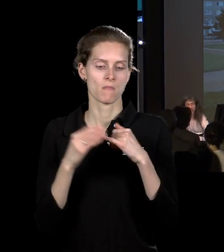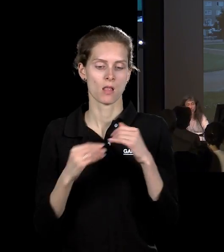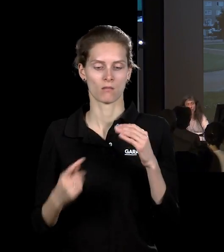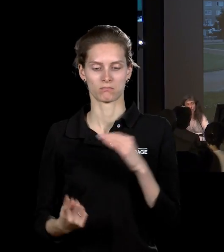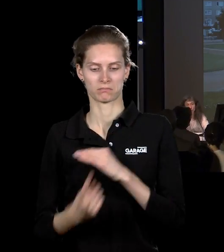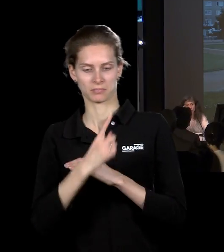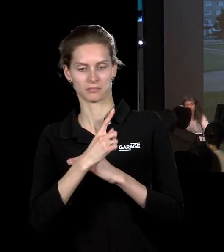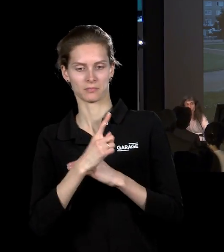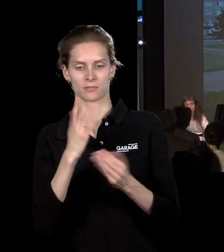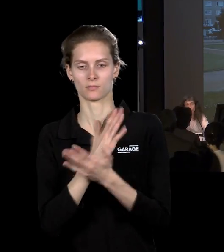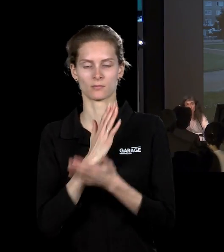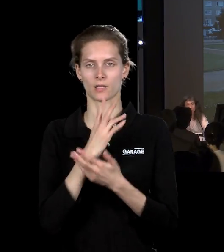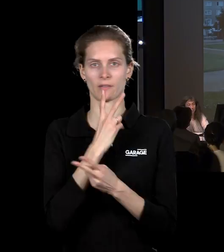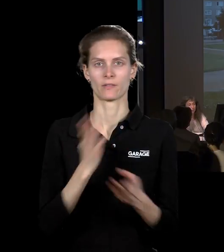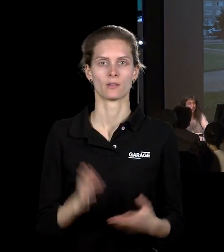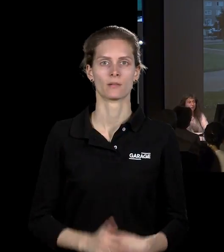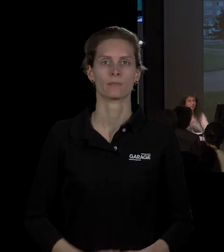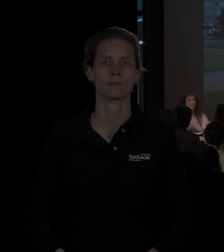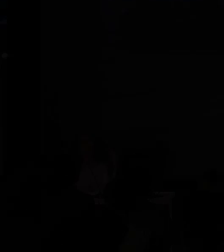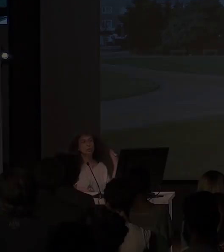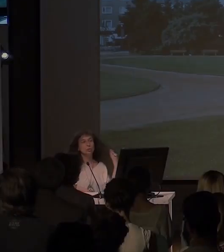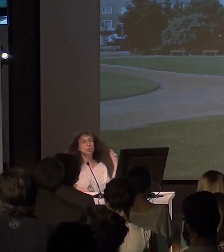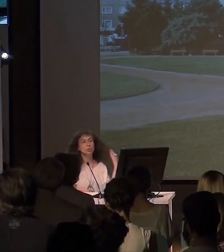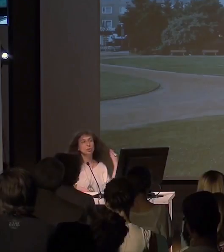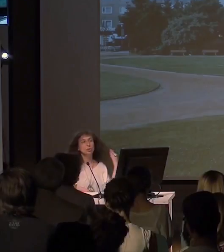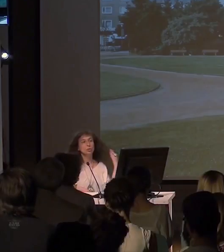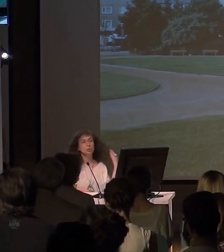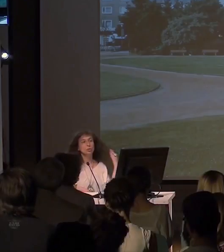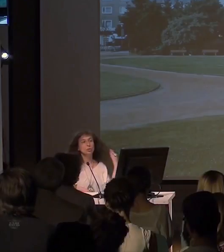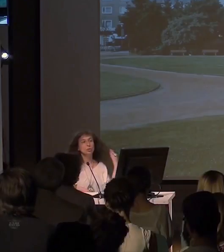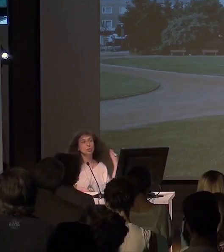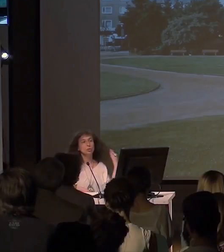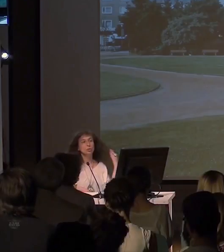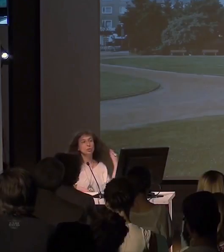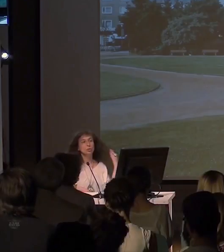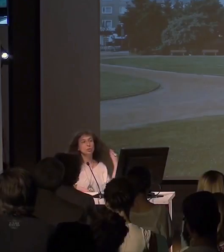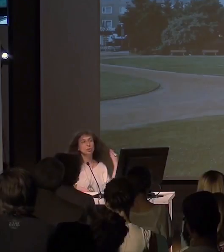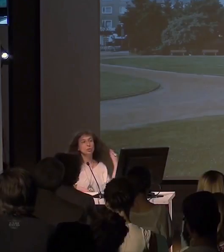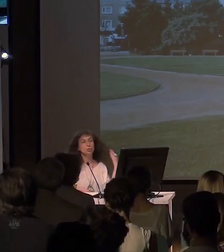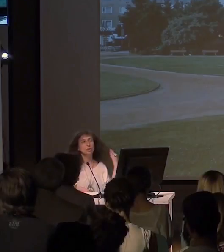какая-то странная штука, которая торчит из земли, которую почти не видно. Ленд-арт Уолтера де Марии «Вертикальный километр планеты